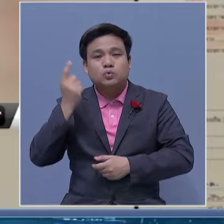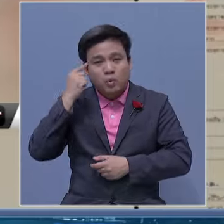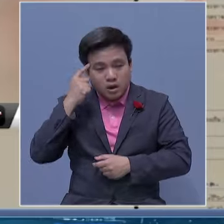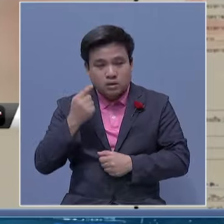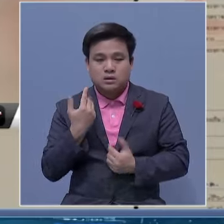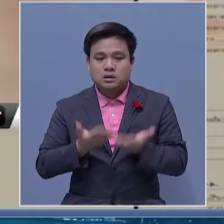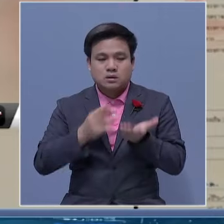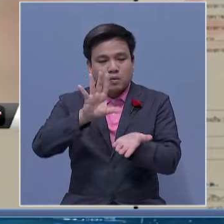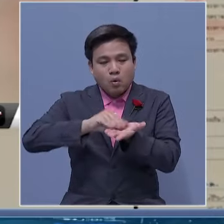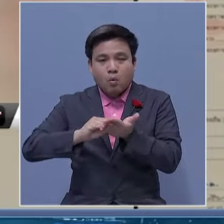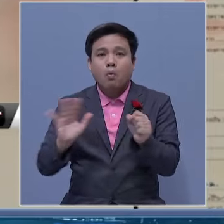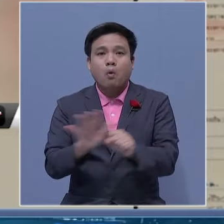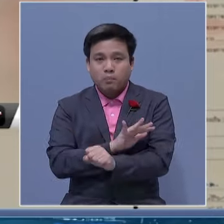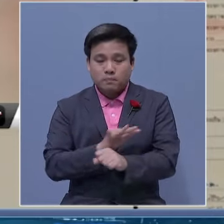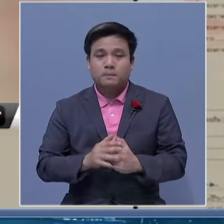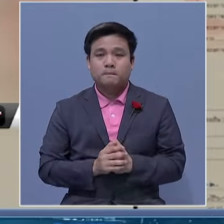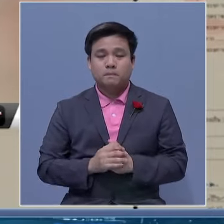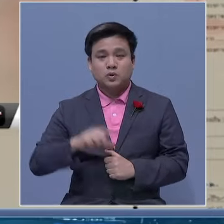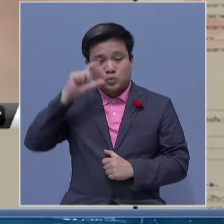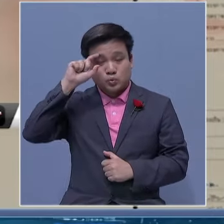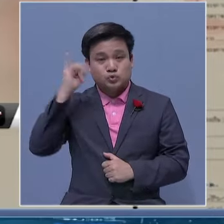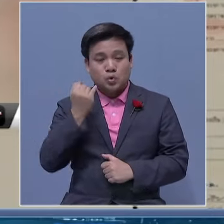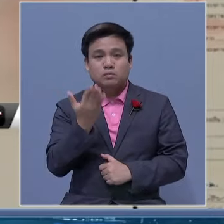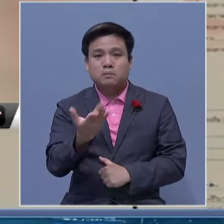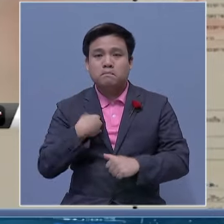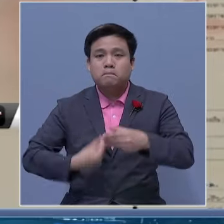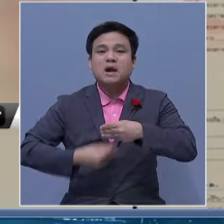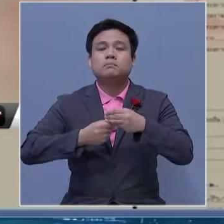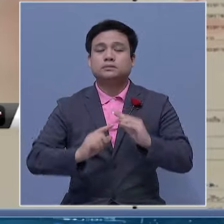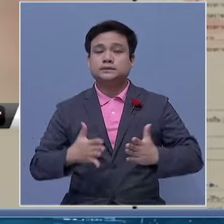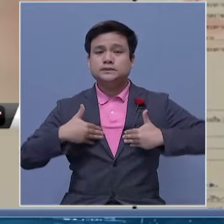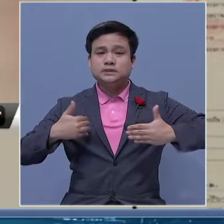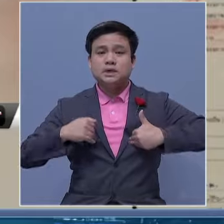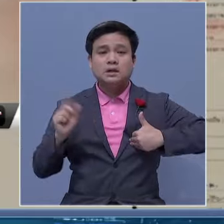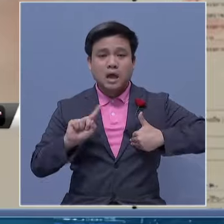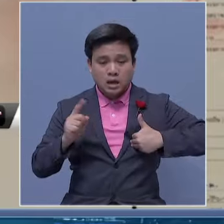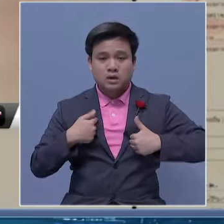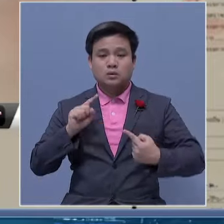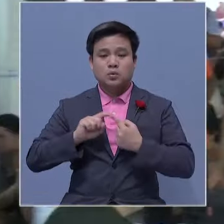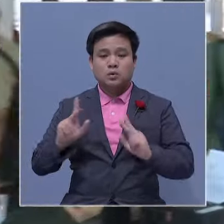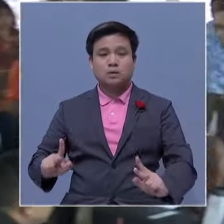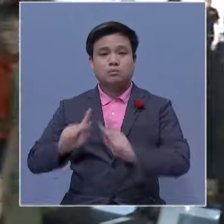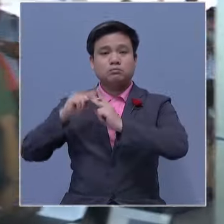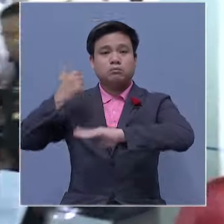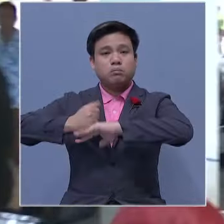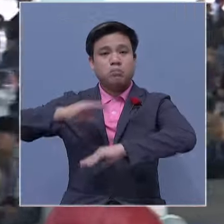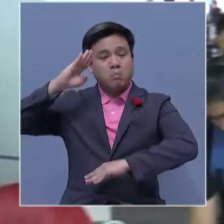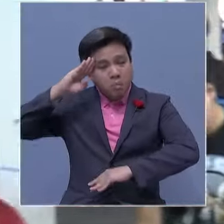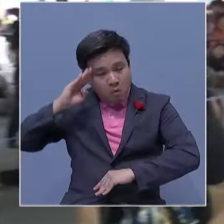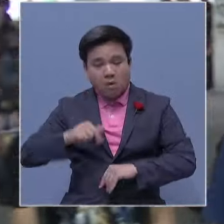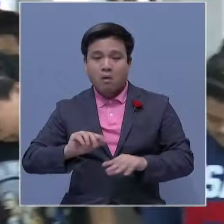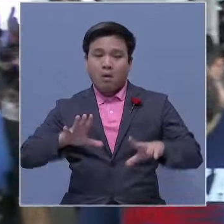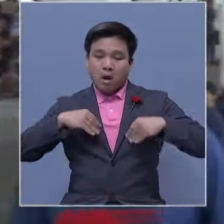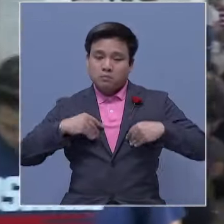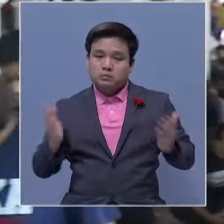ข้อมูลที่ครบถ้วนมากขึ้นนะครับคุณวิโรธยังบอกด้วยว่ามีเรื่องน่ายินดีอย่างมากที่รัฐมนตรีตกปากรับคำสนับสนุน